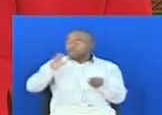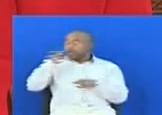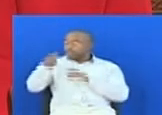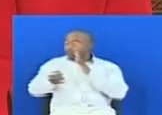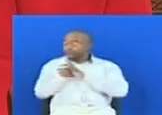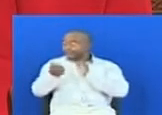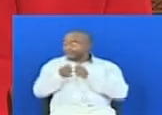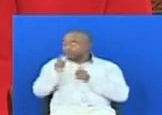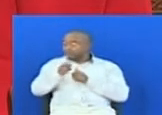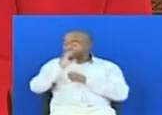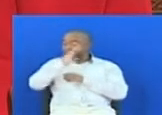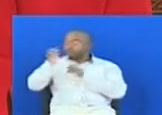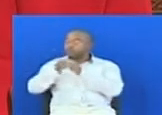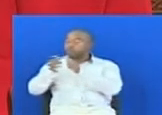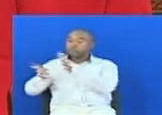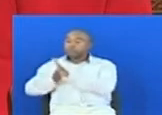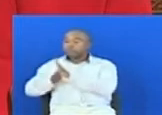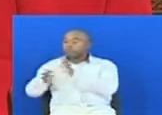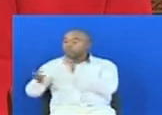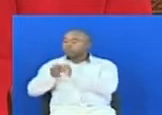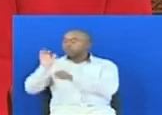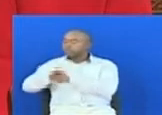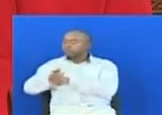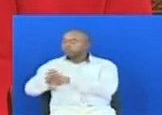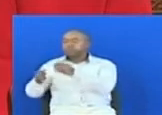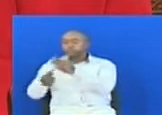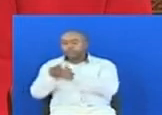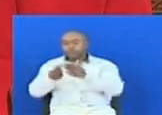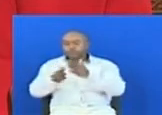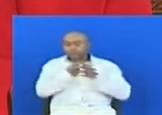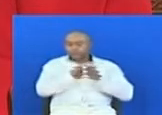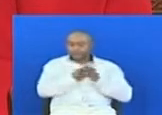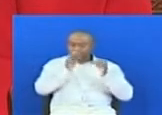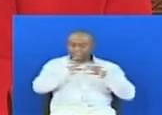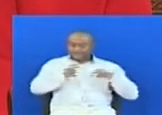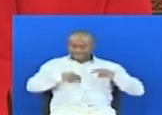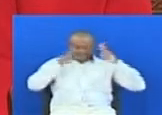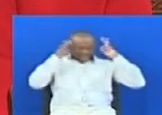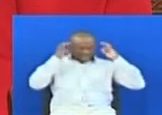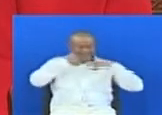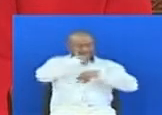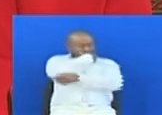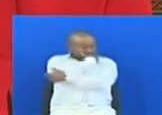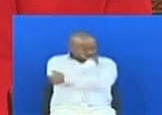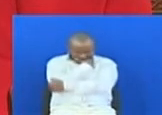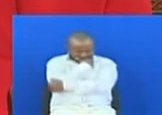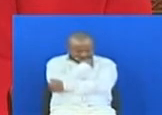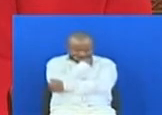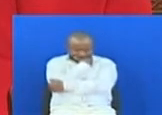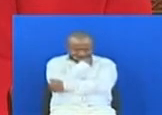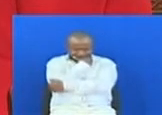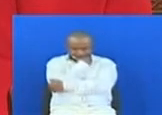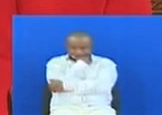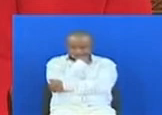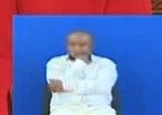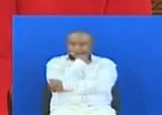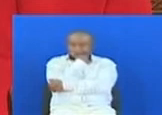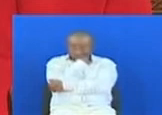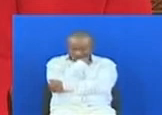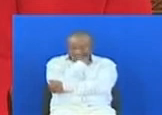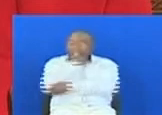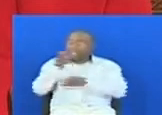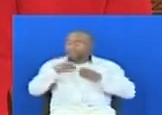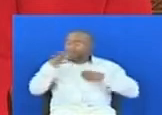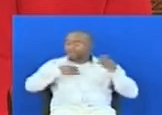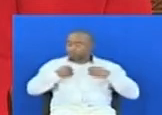kutokea, mambo mengi yametokea, alikaa chini akatafakari mpaka akawa na mashaka